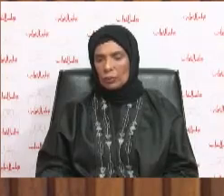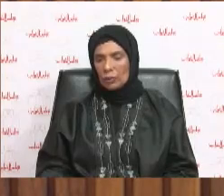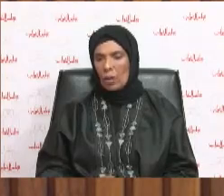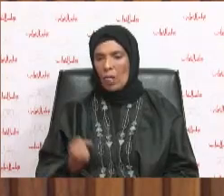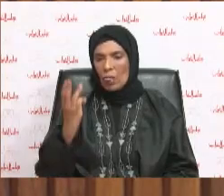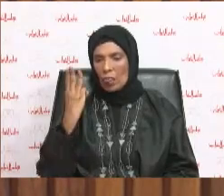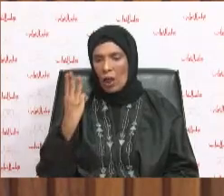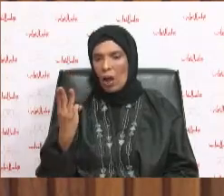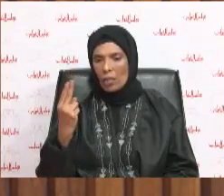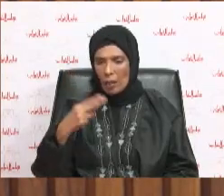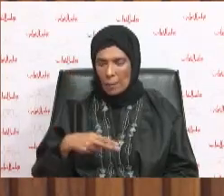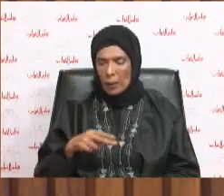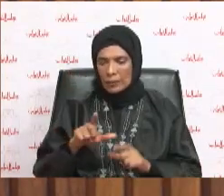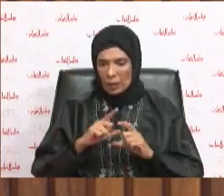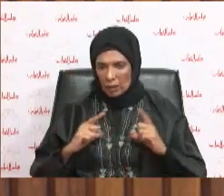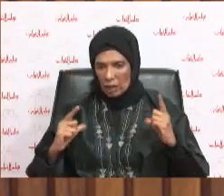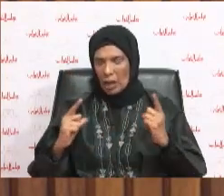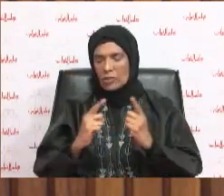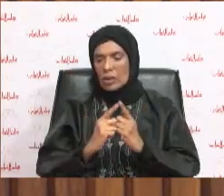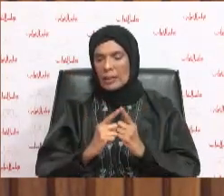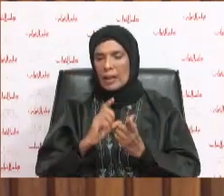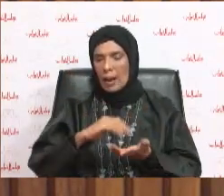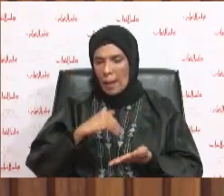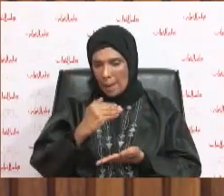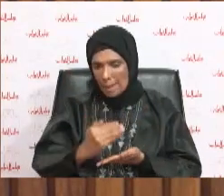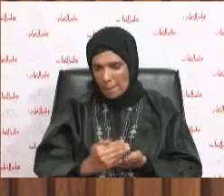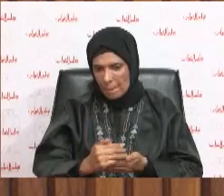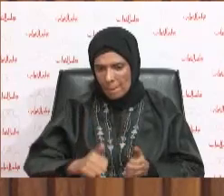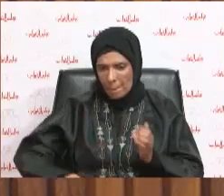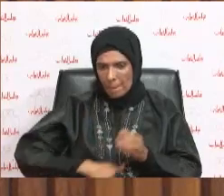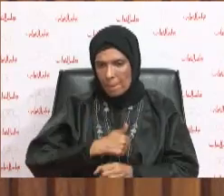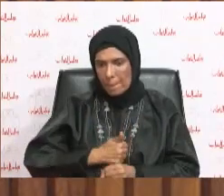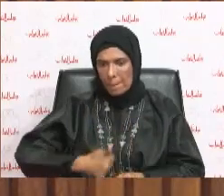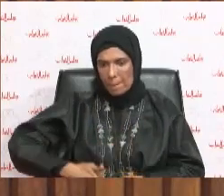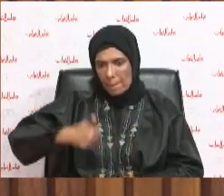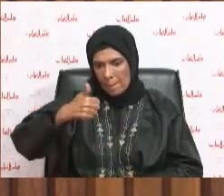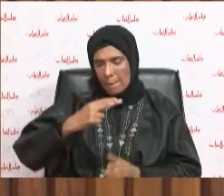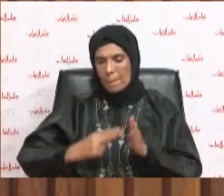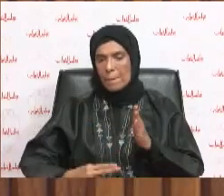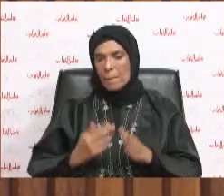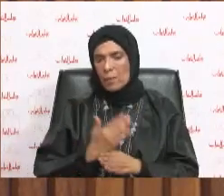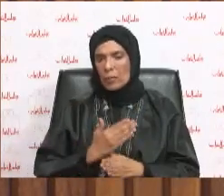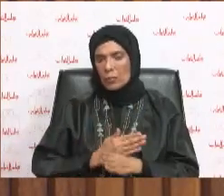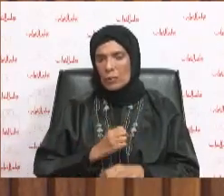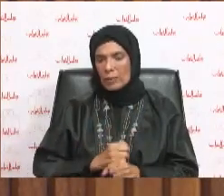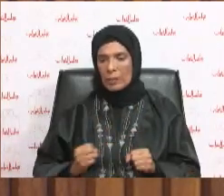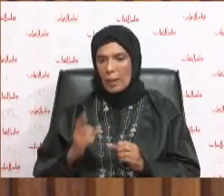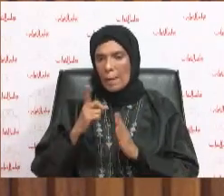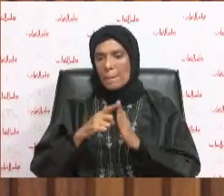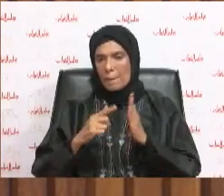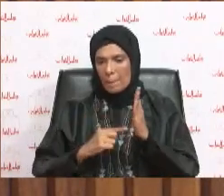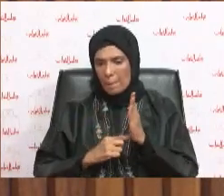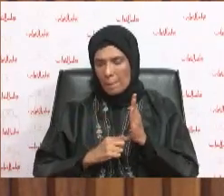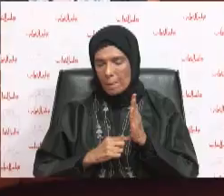16 أبريل 2023، ولجنة الخدمات في مجلس النواب أيدت قرار مجلس الشورى. طبعا السبب لأن المشروع قانون انصب